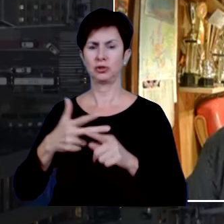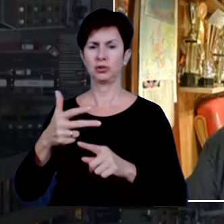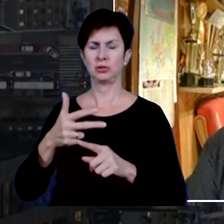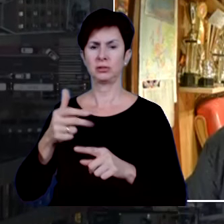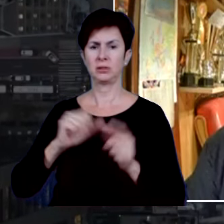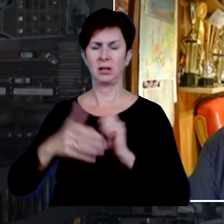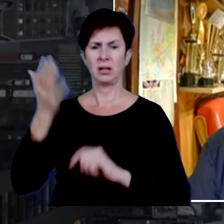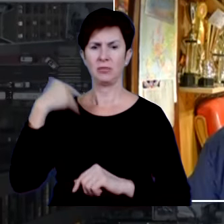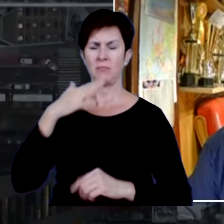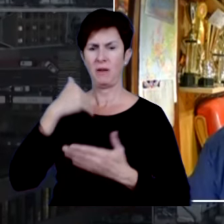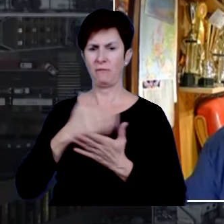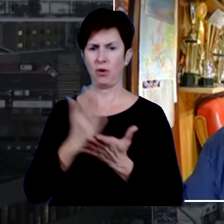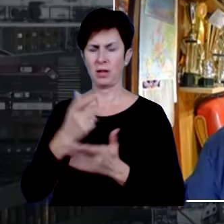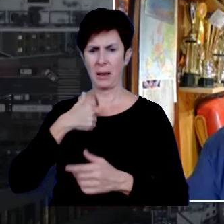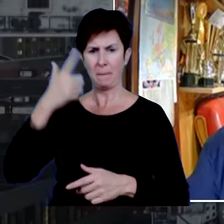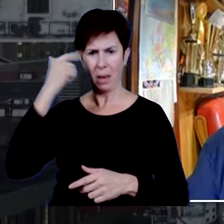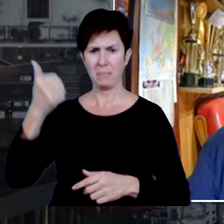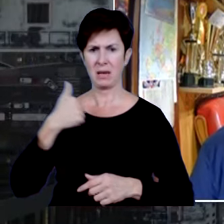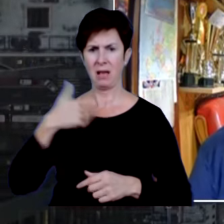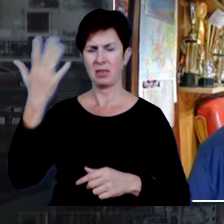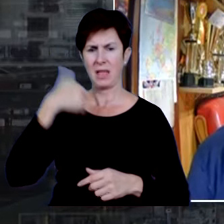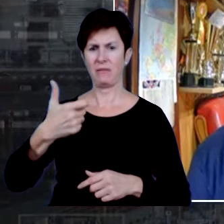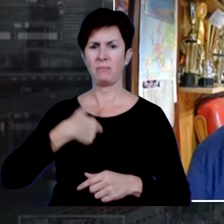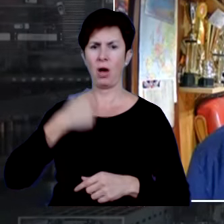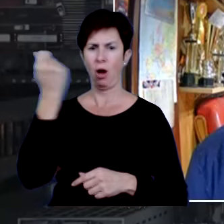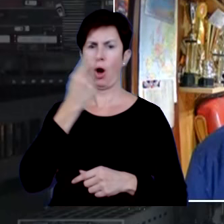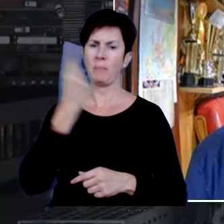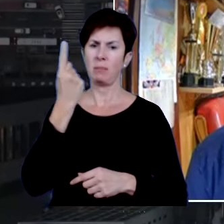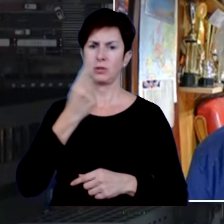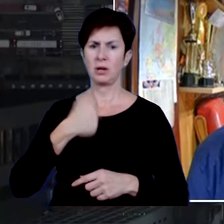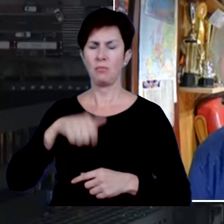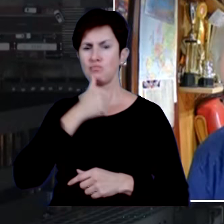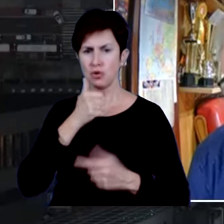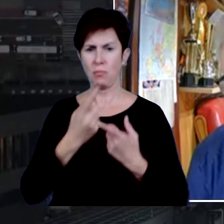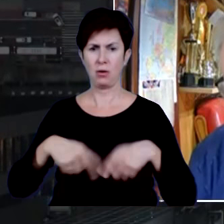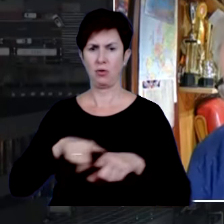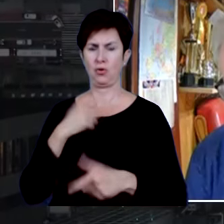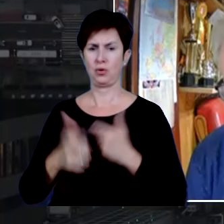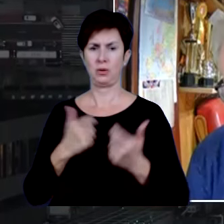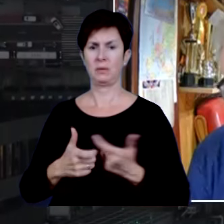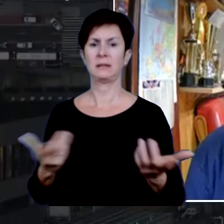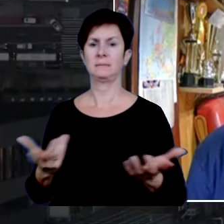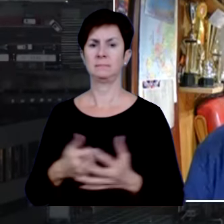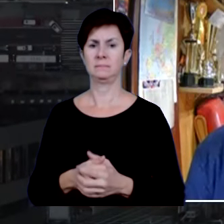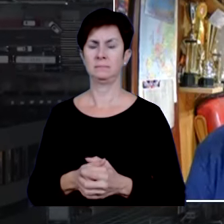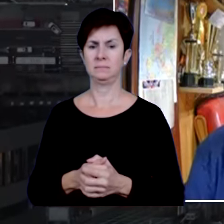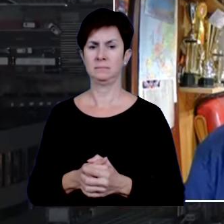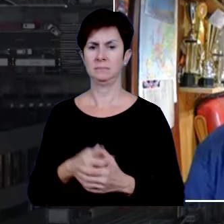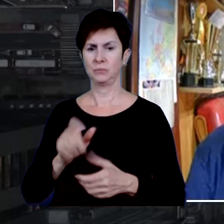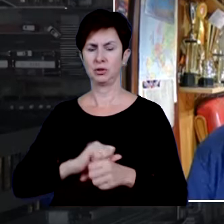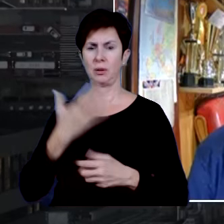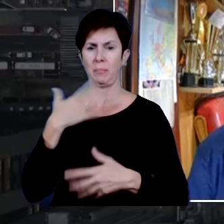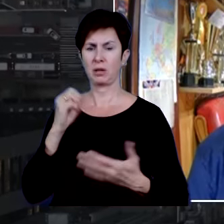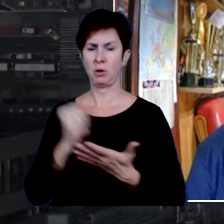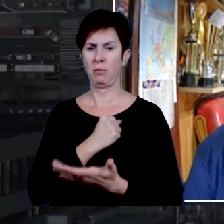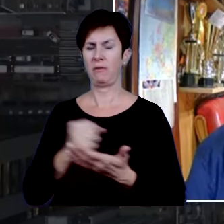mówi: tak, pamiętam, jak mnie opieprzałeś, że spróbujmy to zrealizować. To są bardzo poważne sprawy. Na